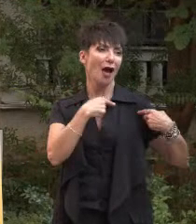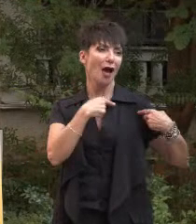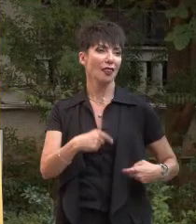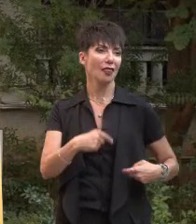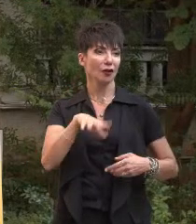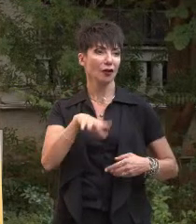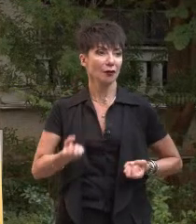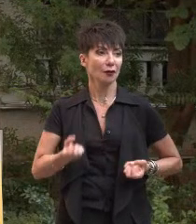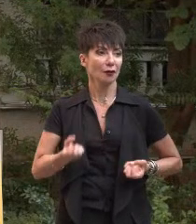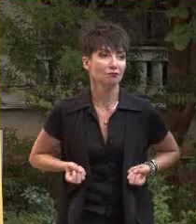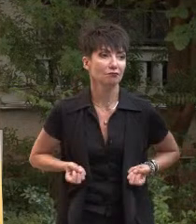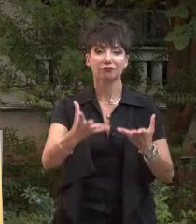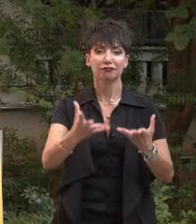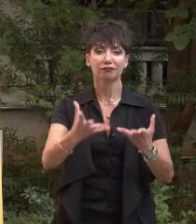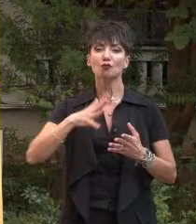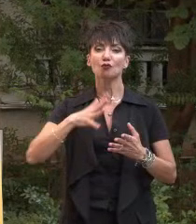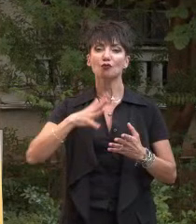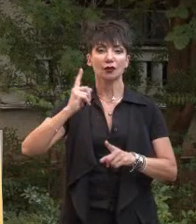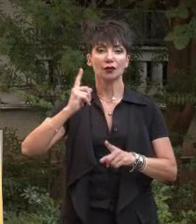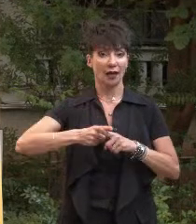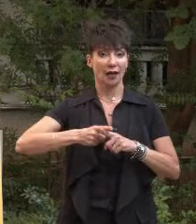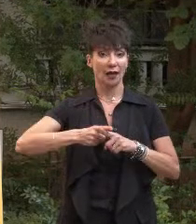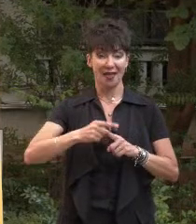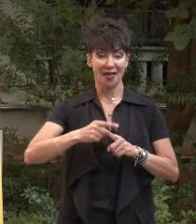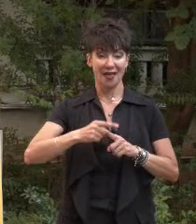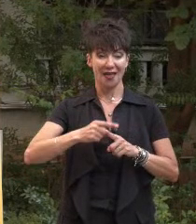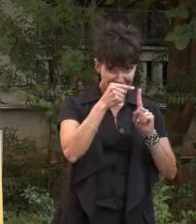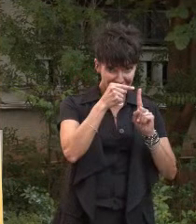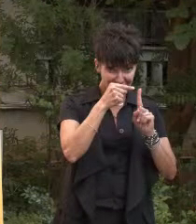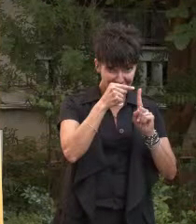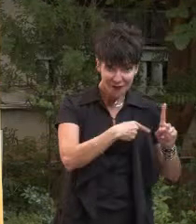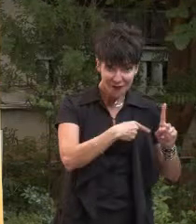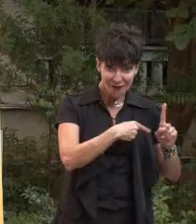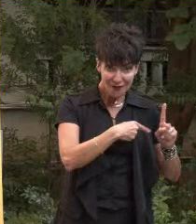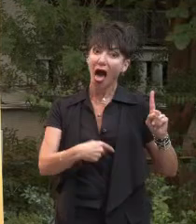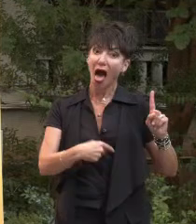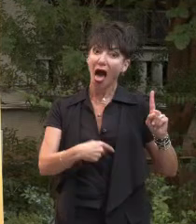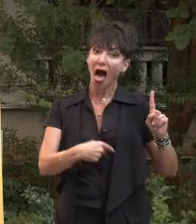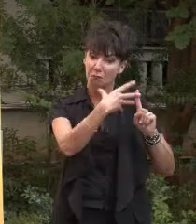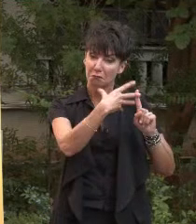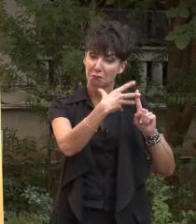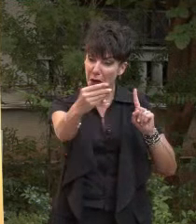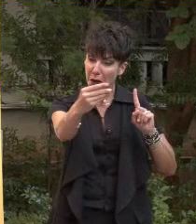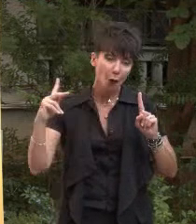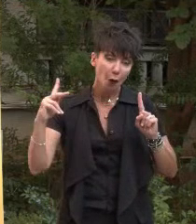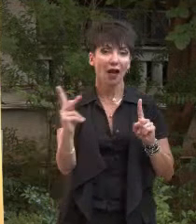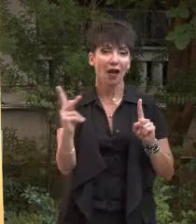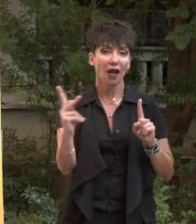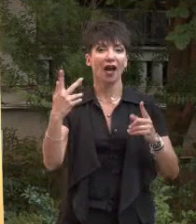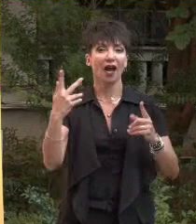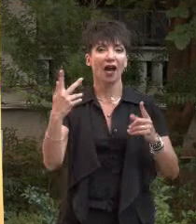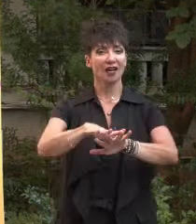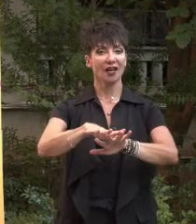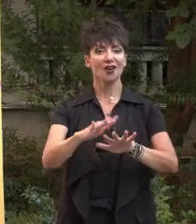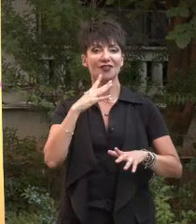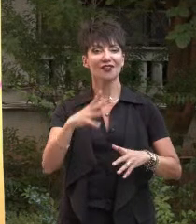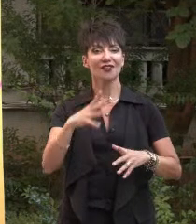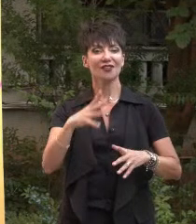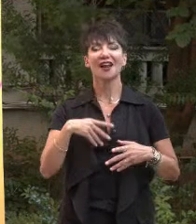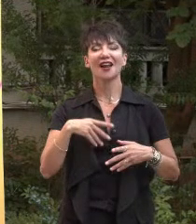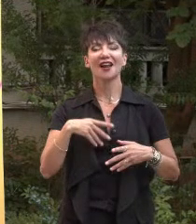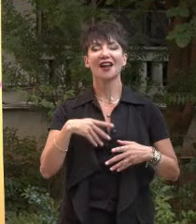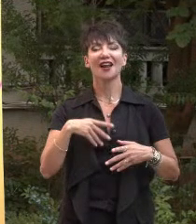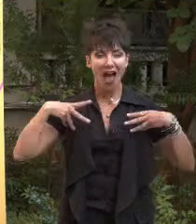μας. Εθελοντές που θα είναι το παράδειγμα της κοινωνίας. Εθελοντές που θα διακρίνονται από ευγενή